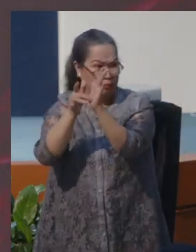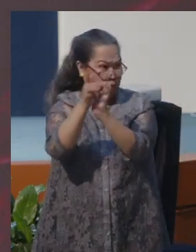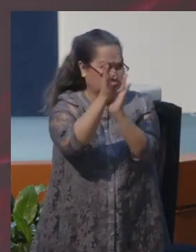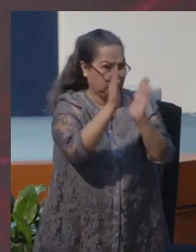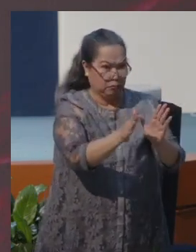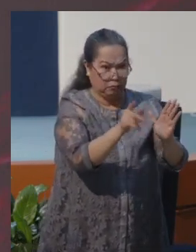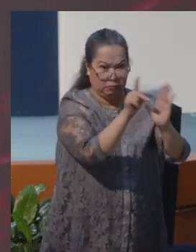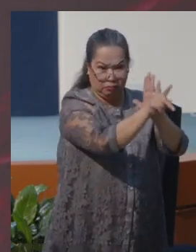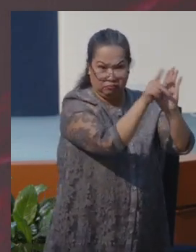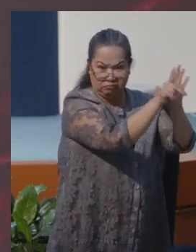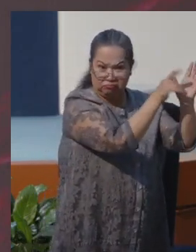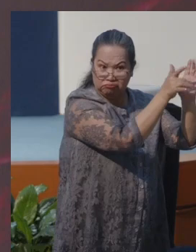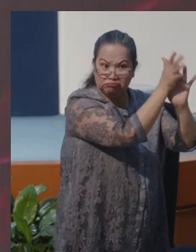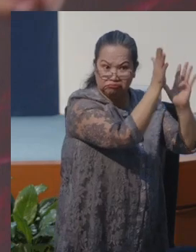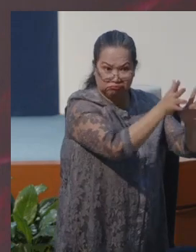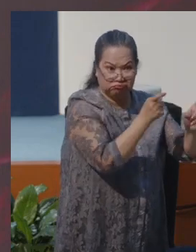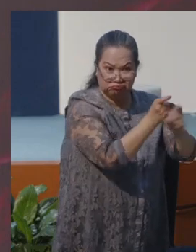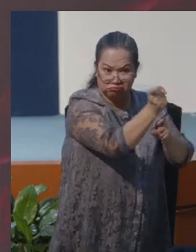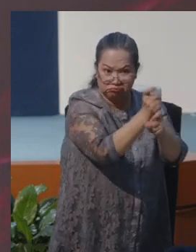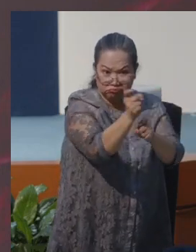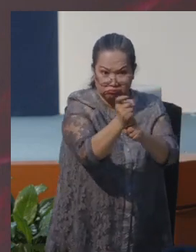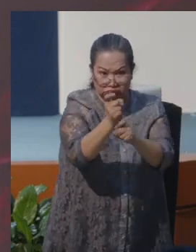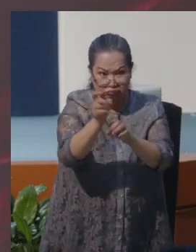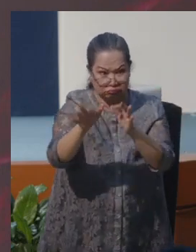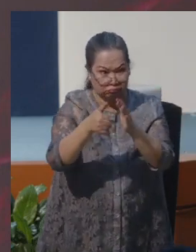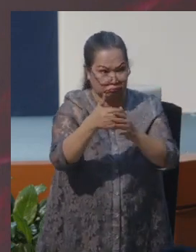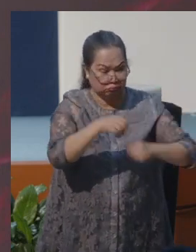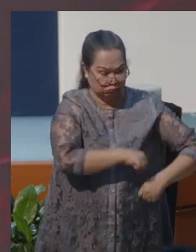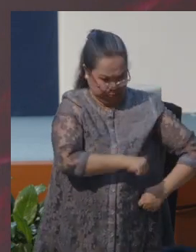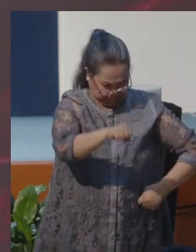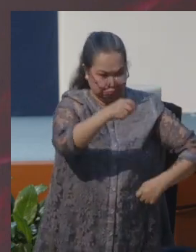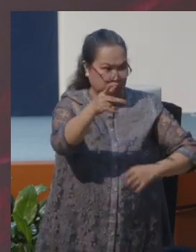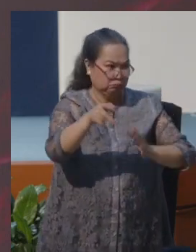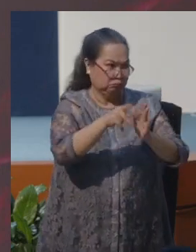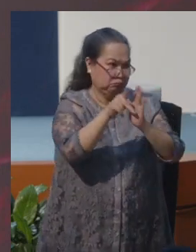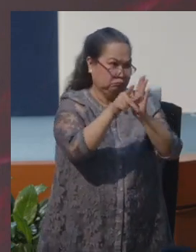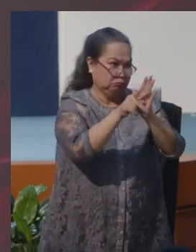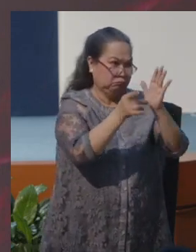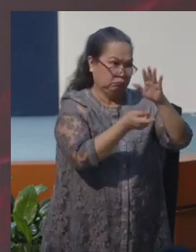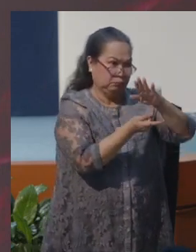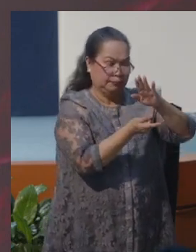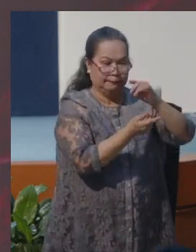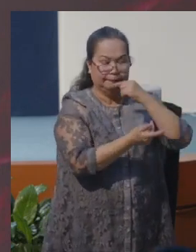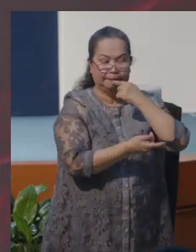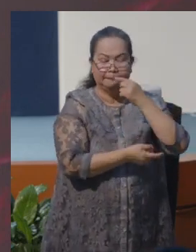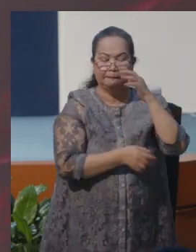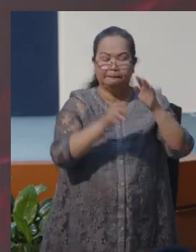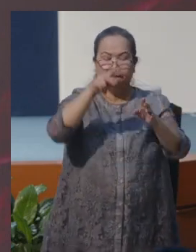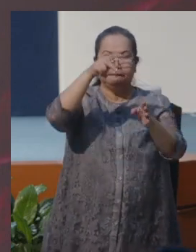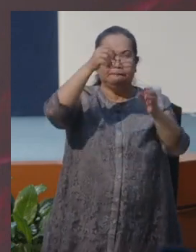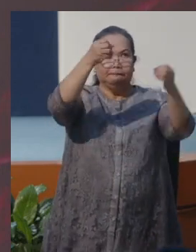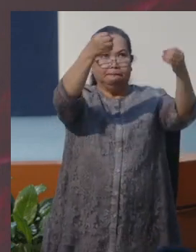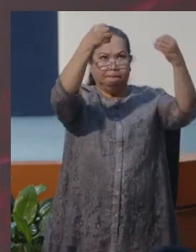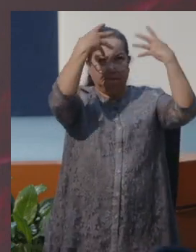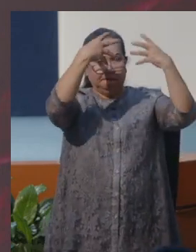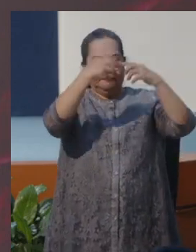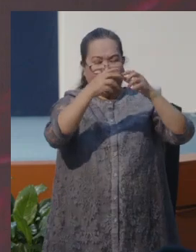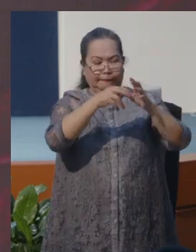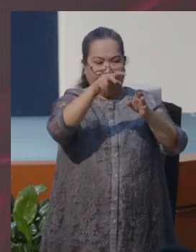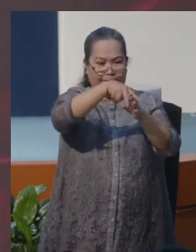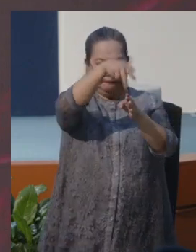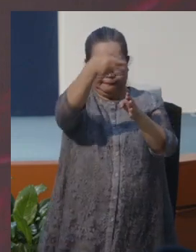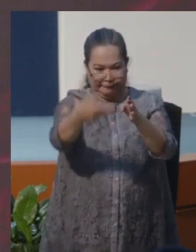na Diyos. At kanyang tinuruan si Pablo ayon sa Galatians 1 for 3 years sa